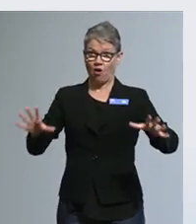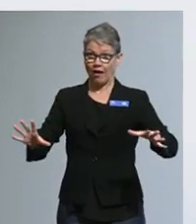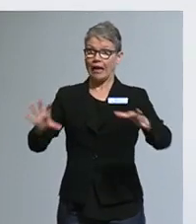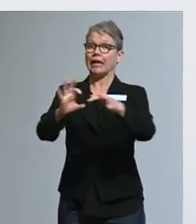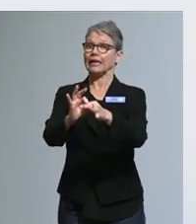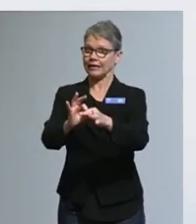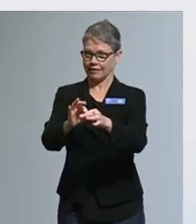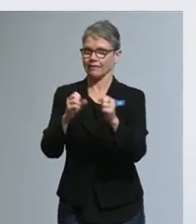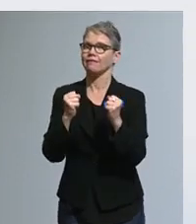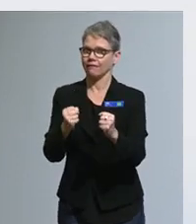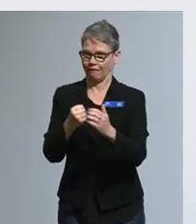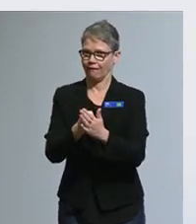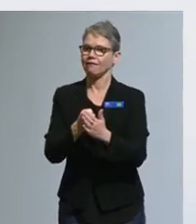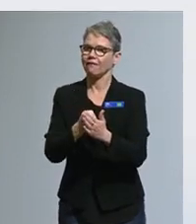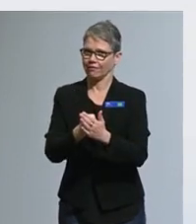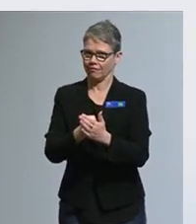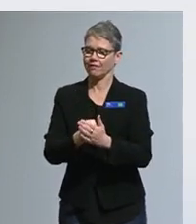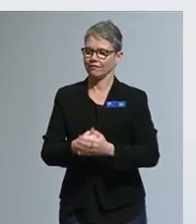myöskin vahvasti luoda.